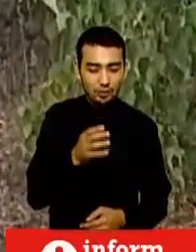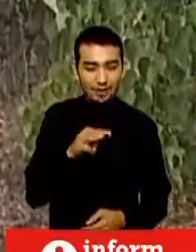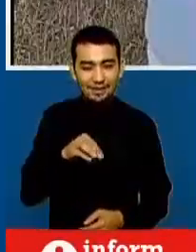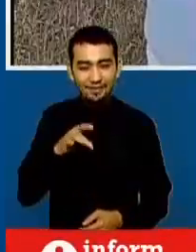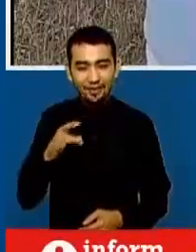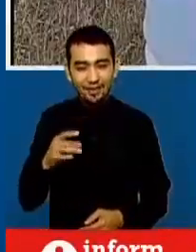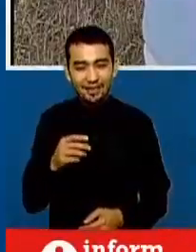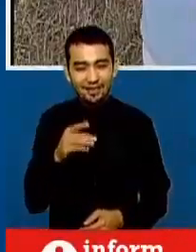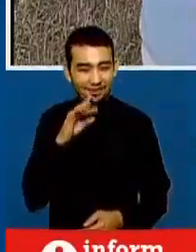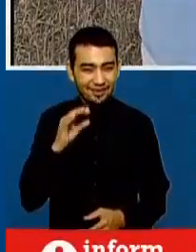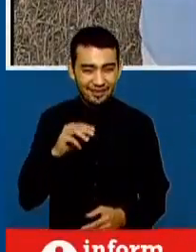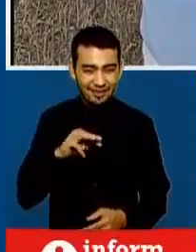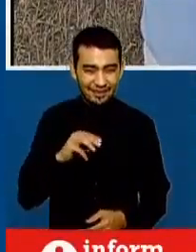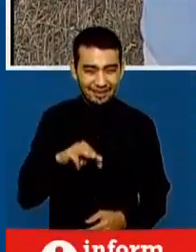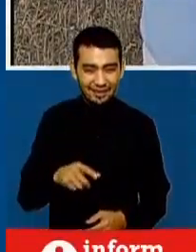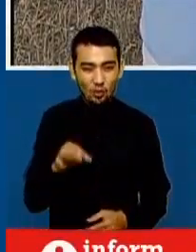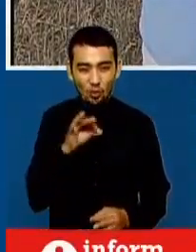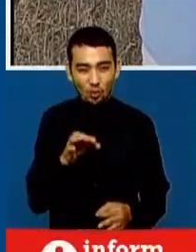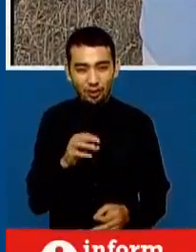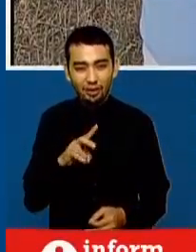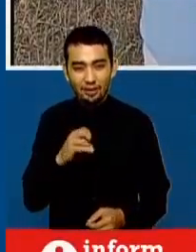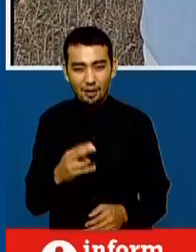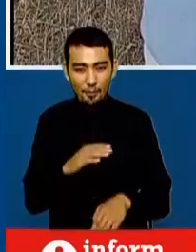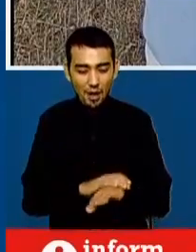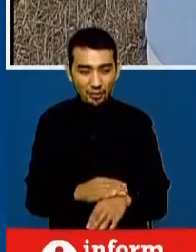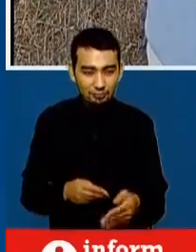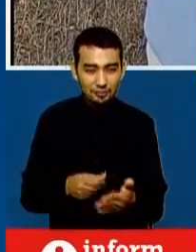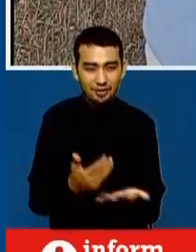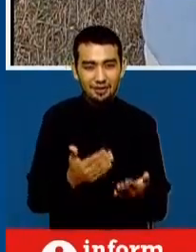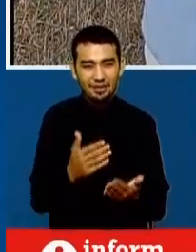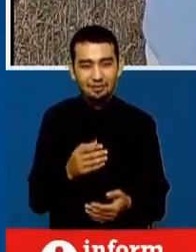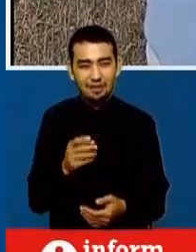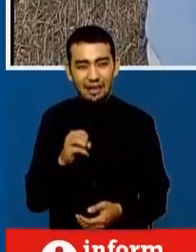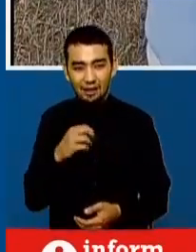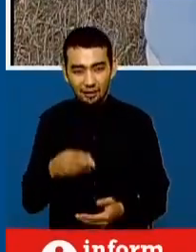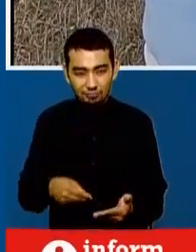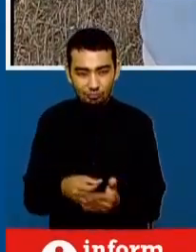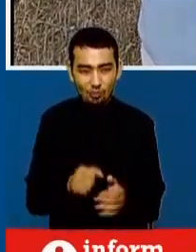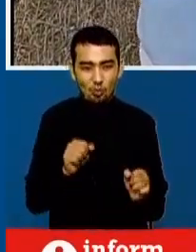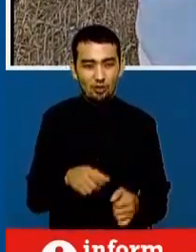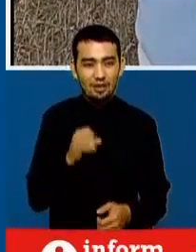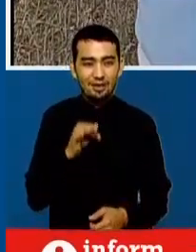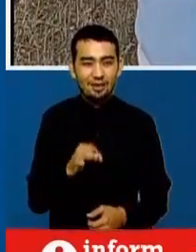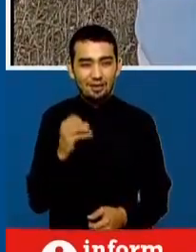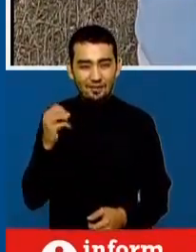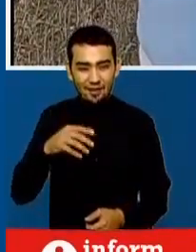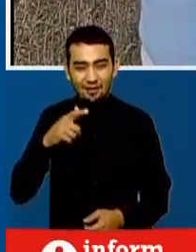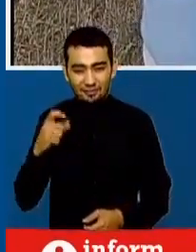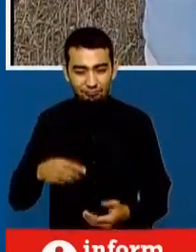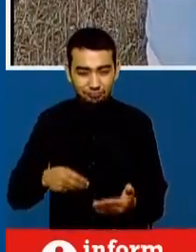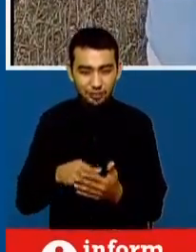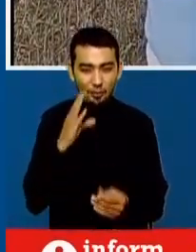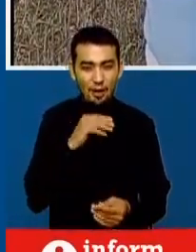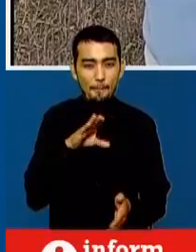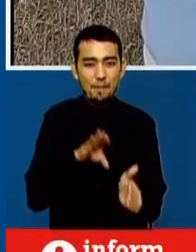можно будет получать ряд социальных выплат. В Нацбанке также рассказали, что ими можно будет расплачиваться даже без